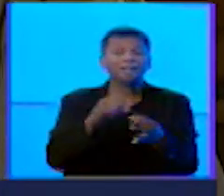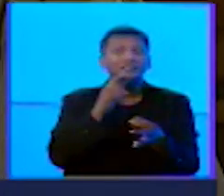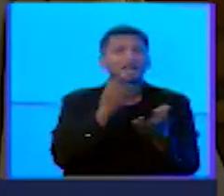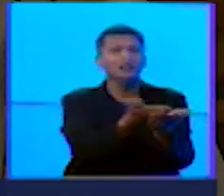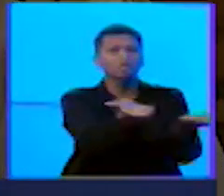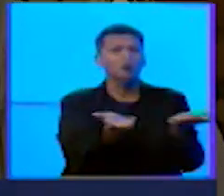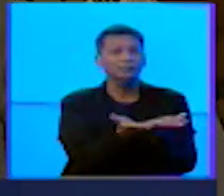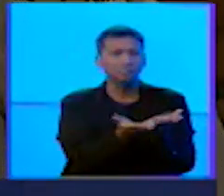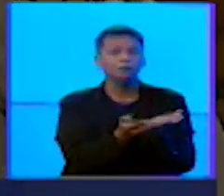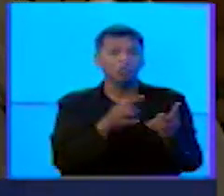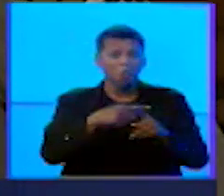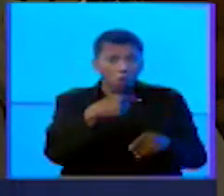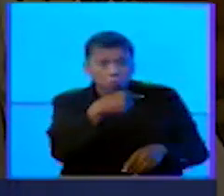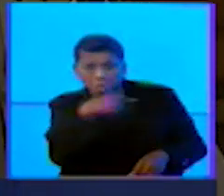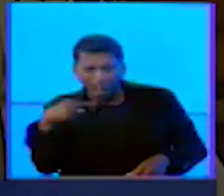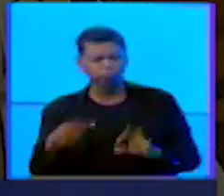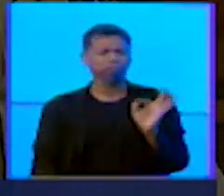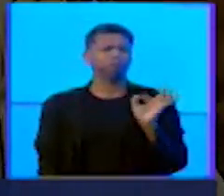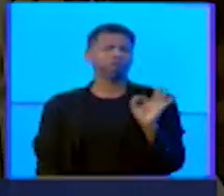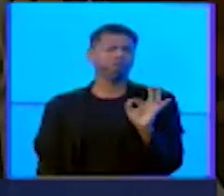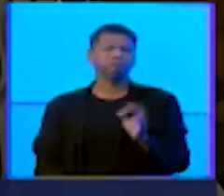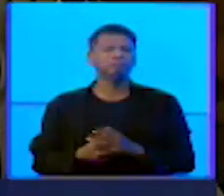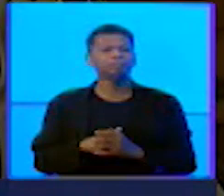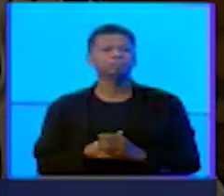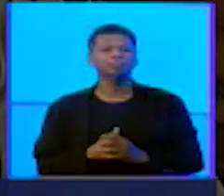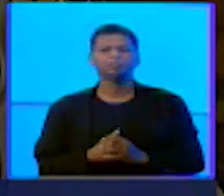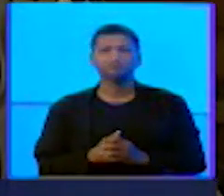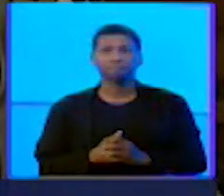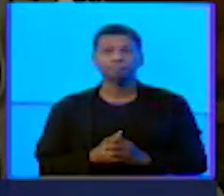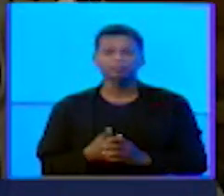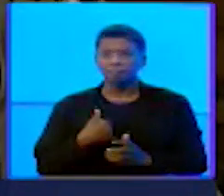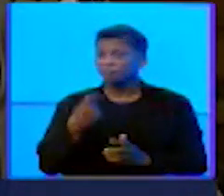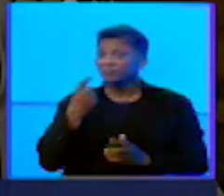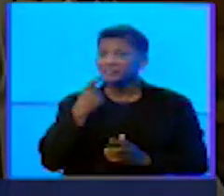dikurangi. Adapun detail isi